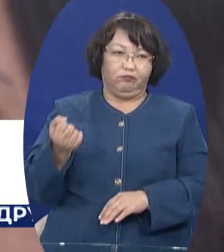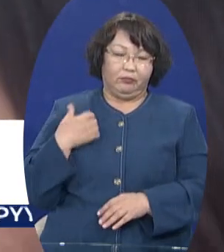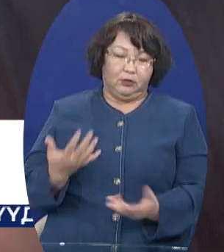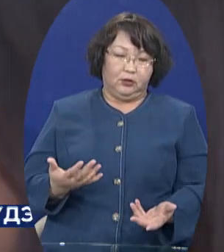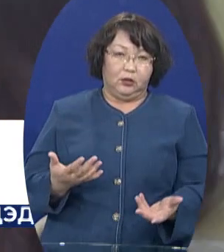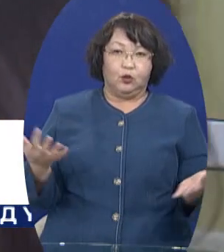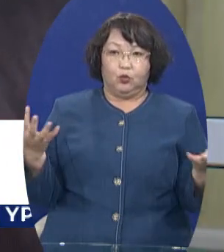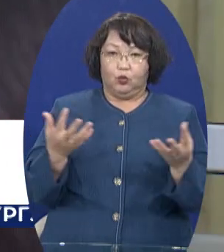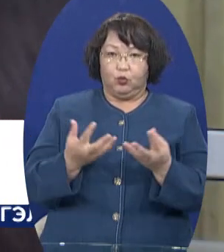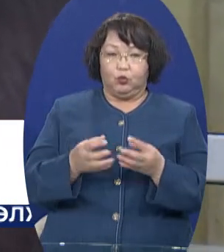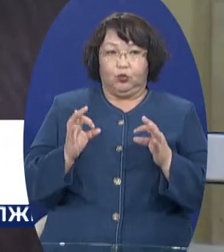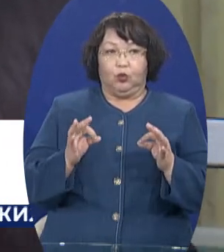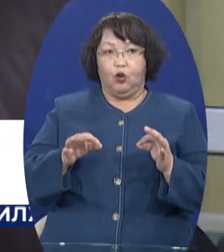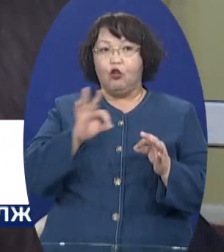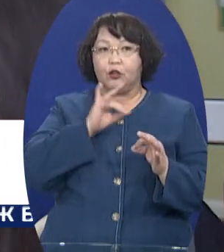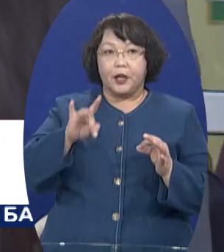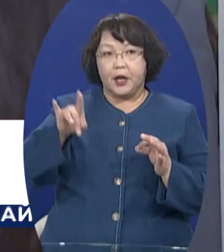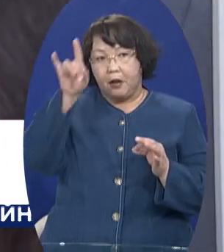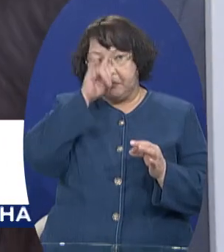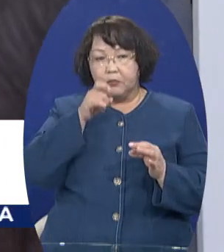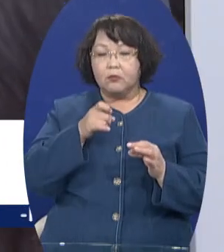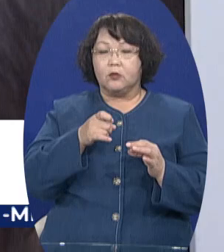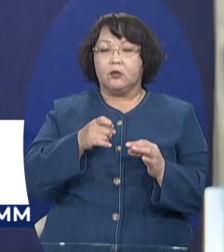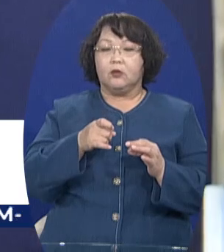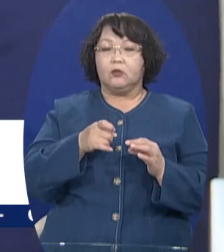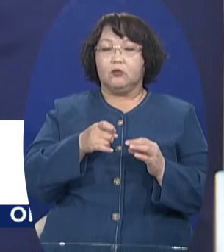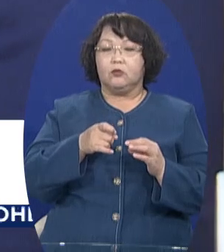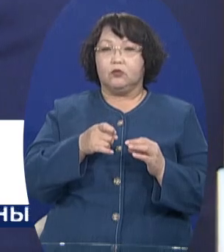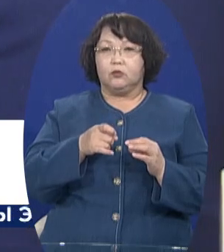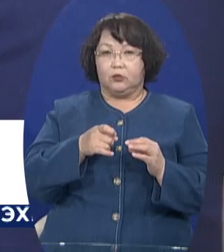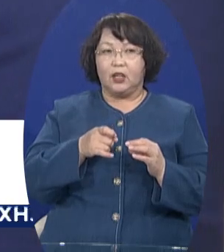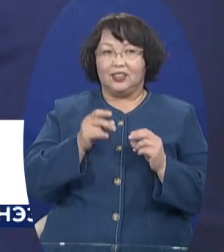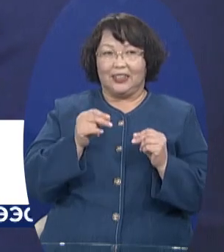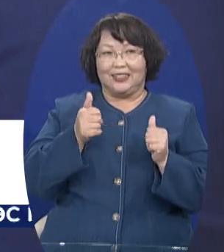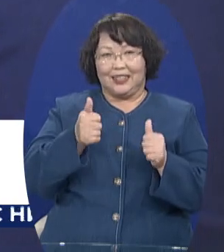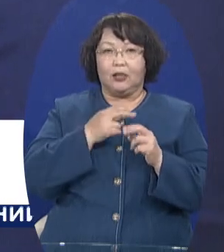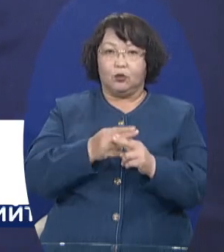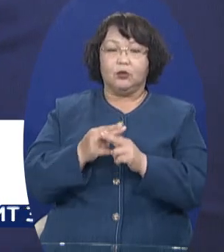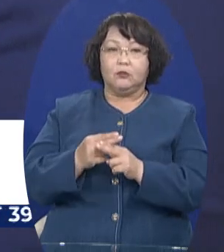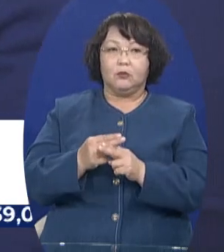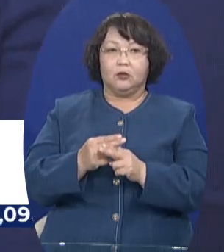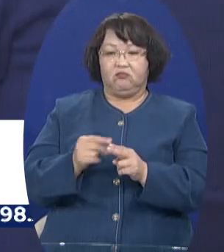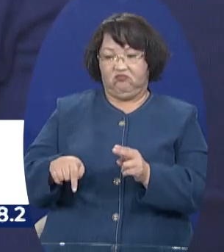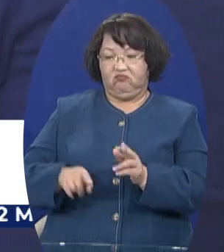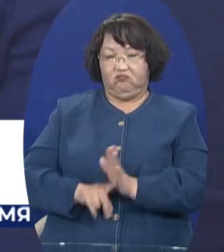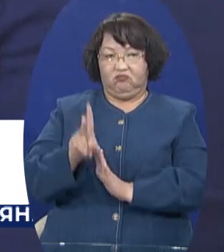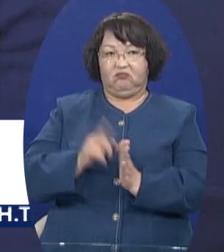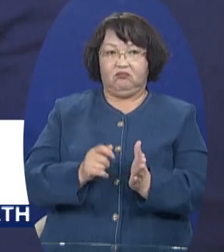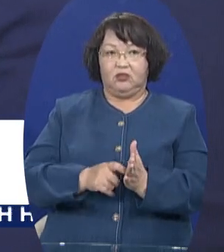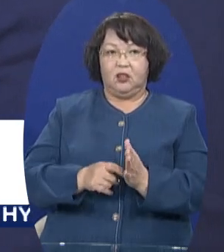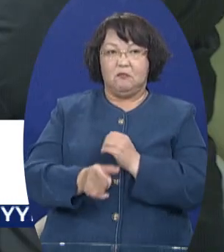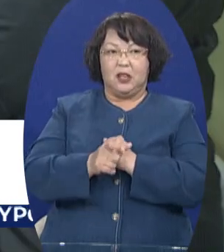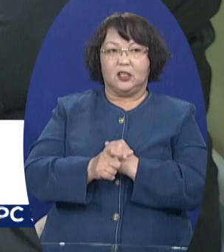сумдын эрүүл мэндийн үйлчилгээг чанартай, хүртээмжтэй болгох нь хамгийн зөв шийдэл гэж дэлхийд үздэг байна. Хүний нөөцийн хувьд ч